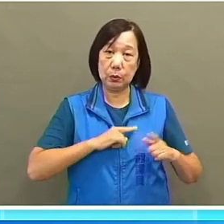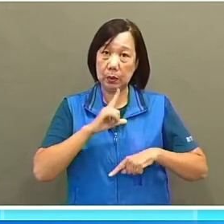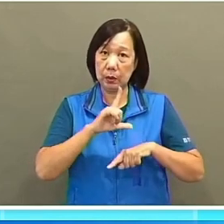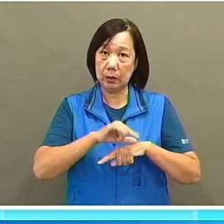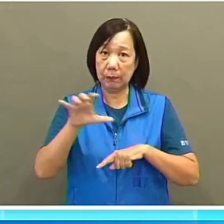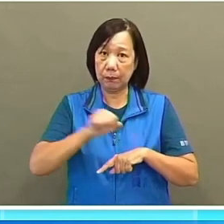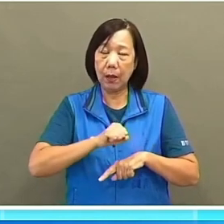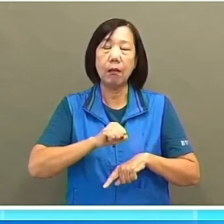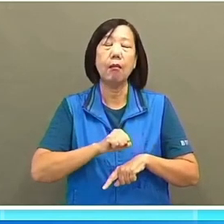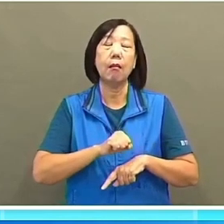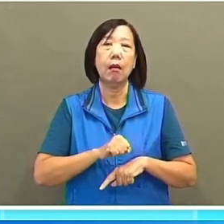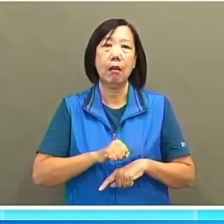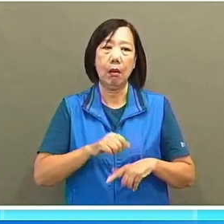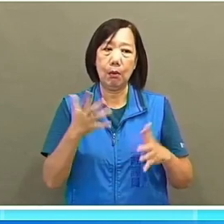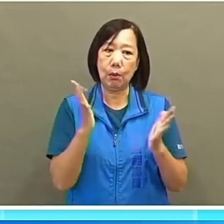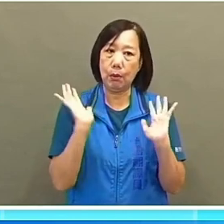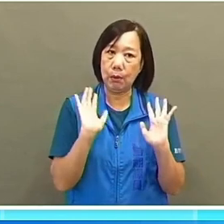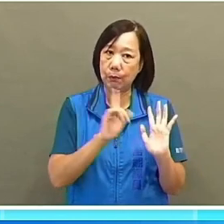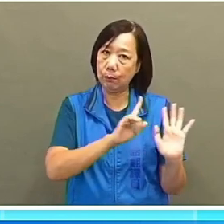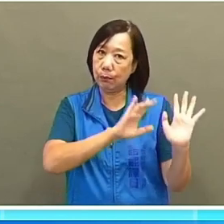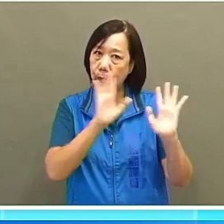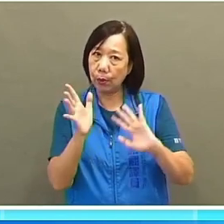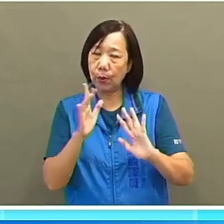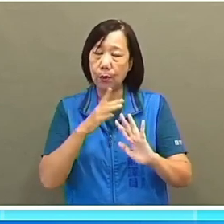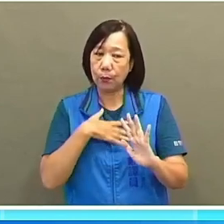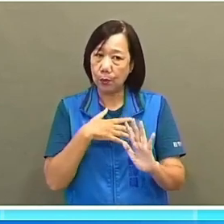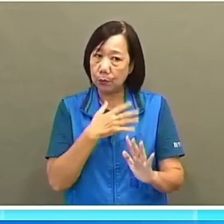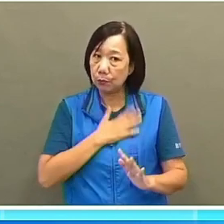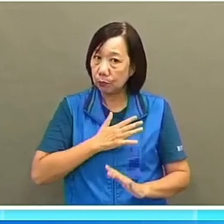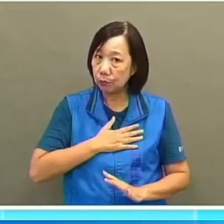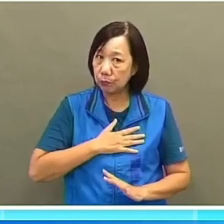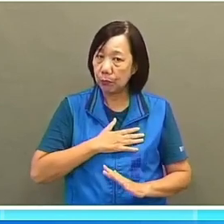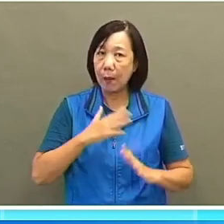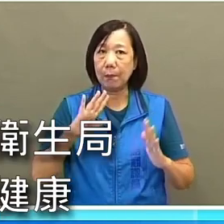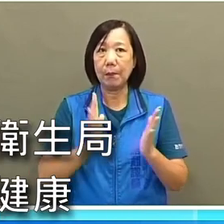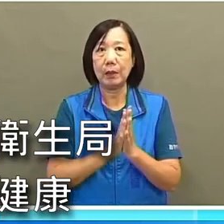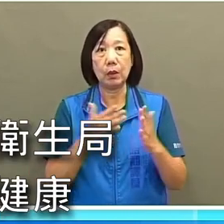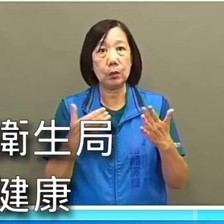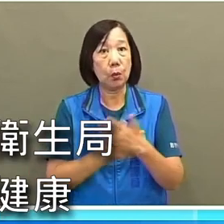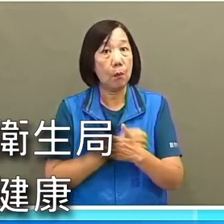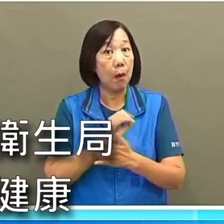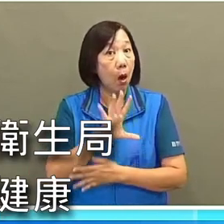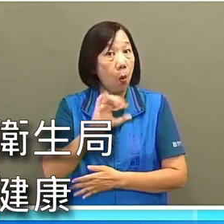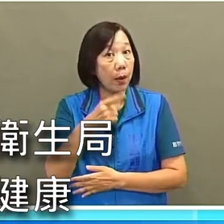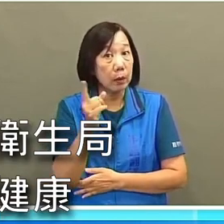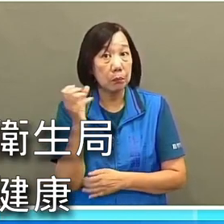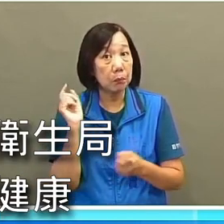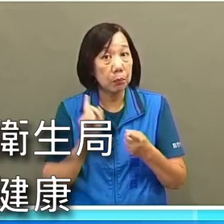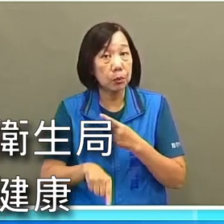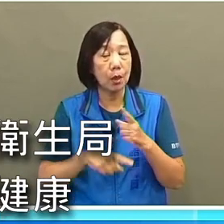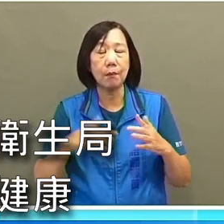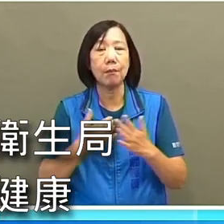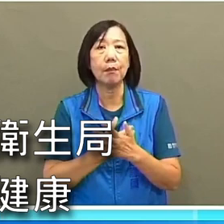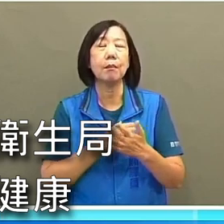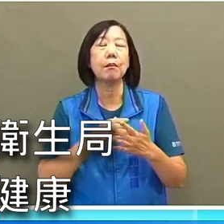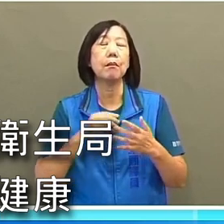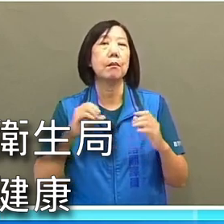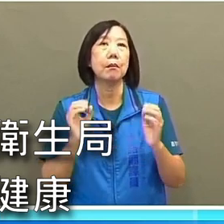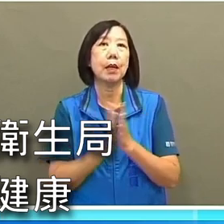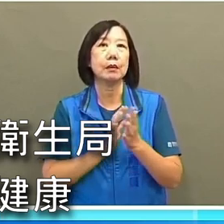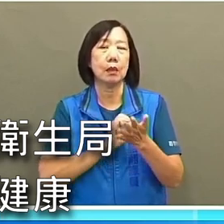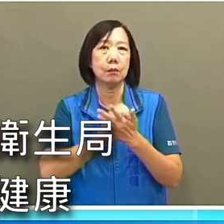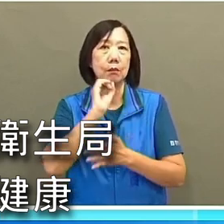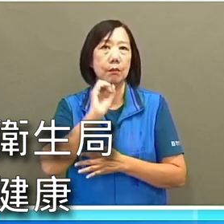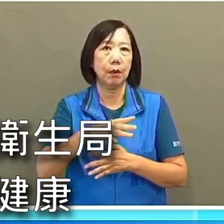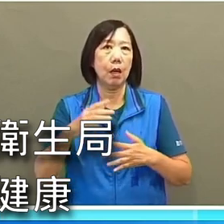要掌握学生的状况，随时通报跟教育局，大家一起来配合，跟卫生局一起来